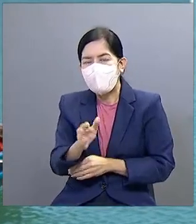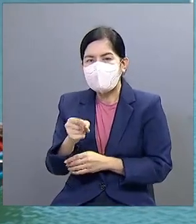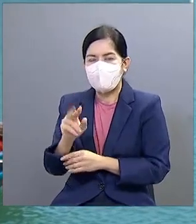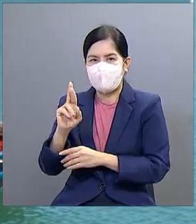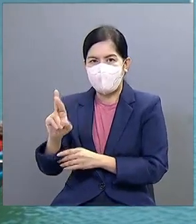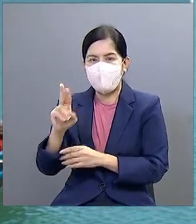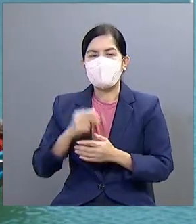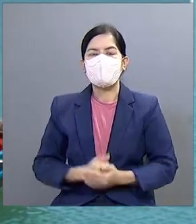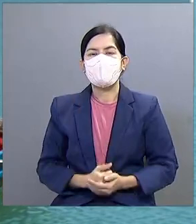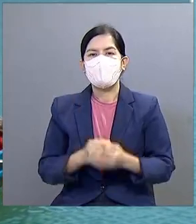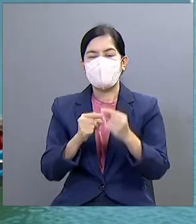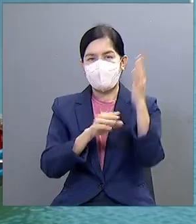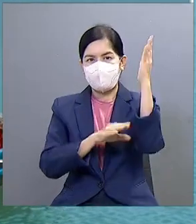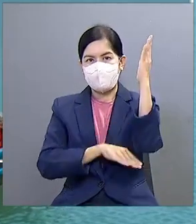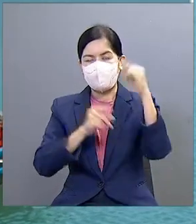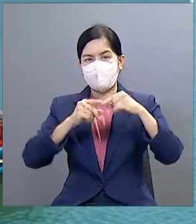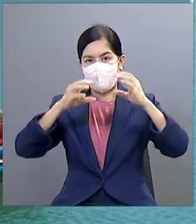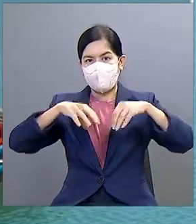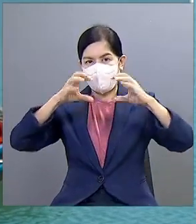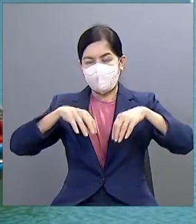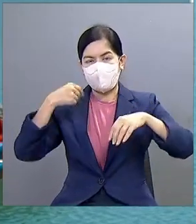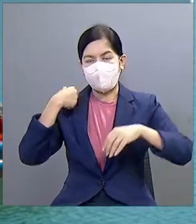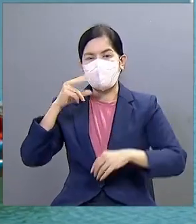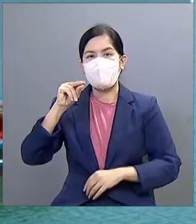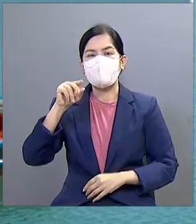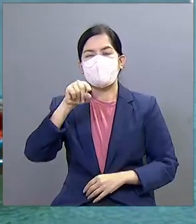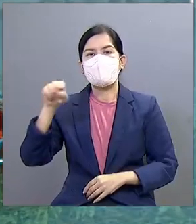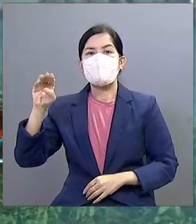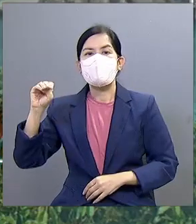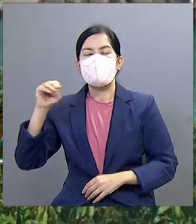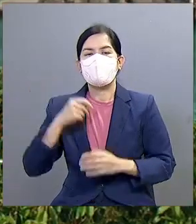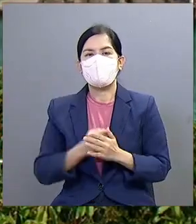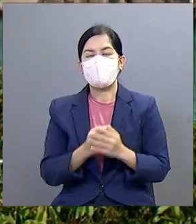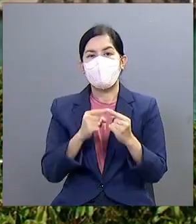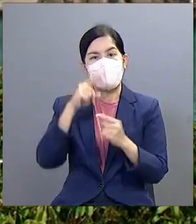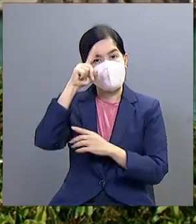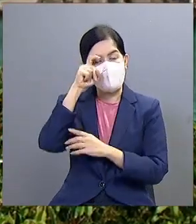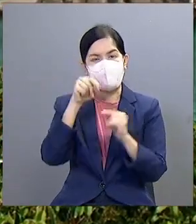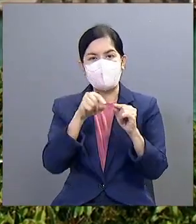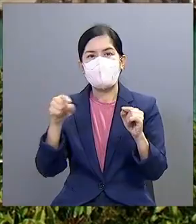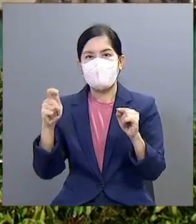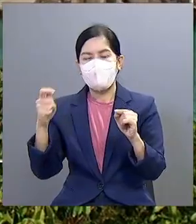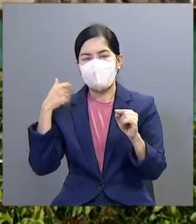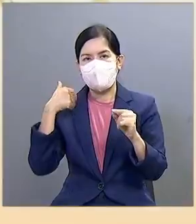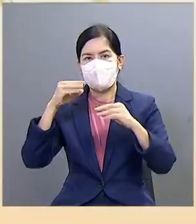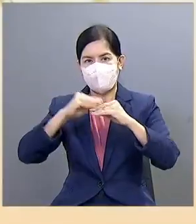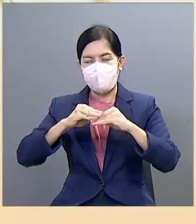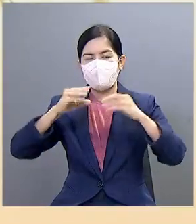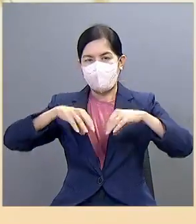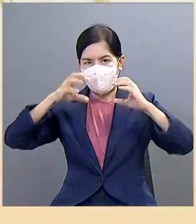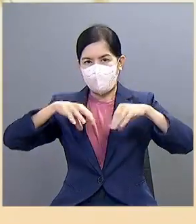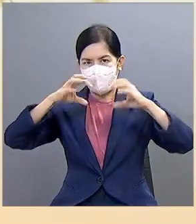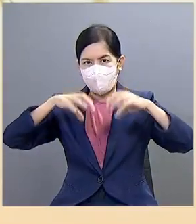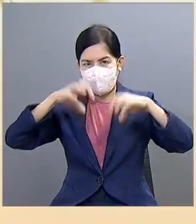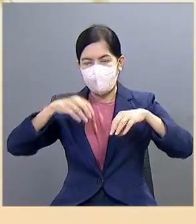อง 30-40% ของพื้นที่และในช่วงวันเสาร์ถึงวันอังคารนี้จะมีฝนเพิ่มมากขึ้นกับมีฝนตกหนักถึงหนักมากบางแห่งเกษ